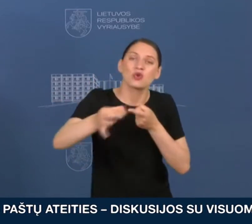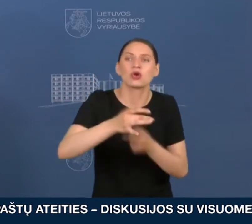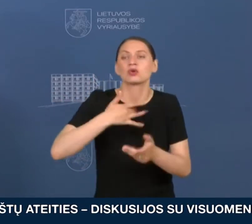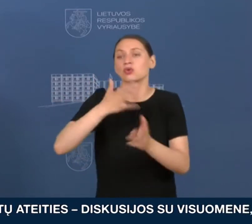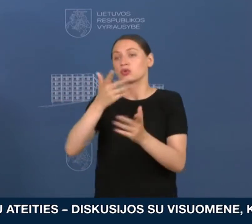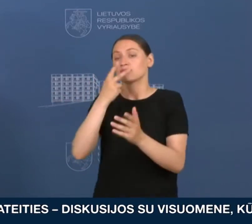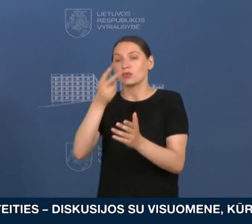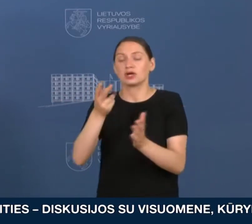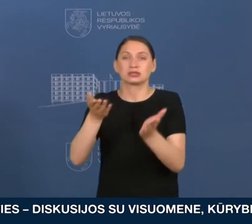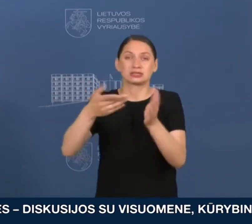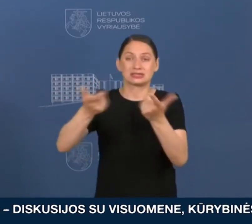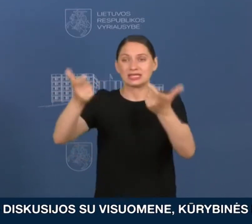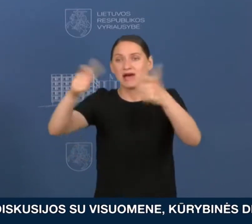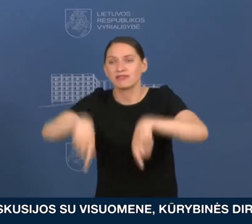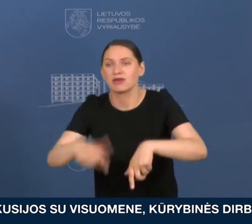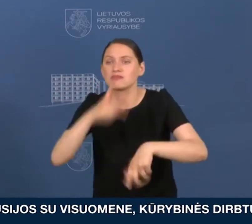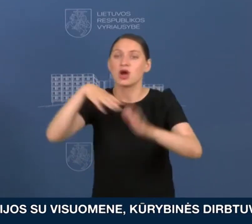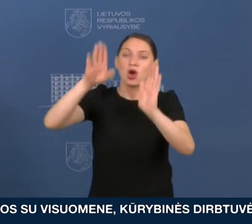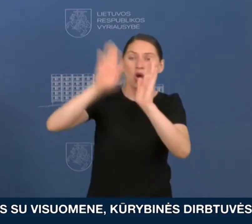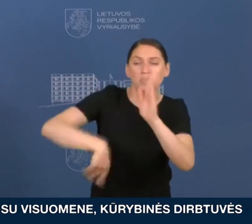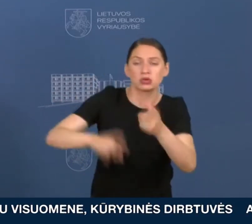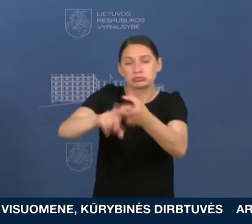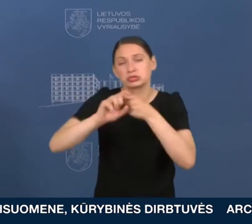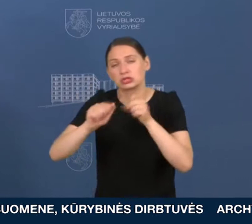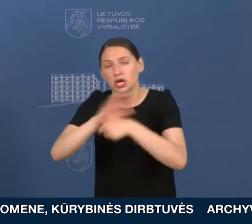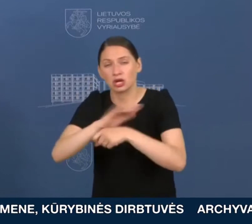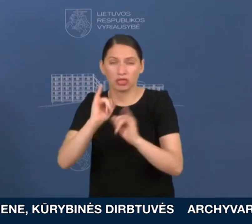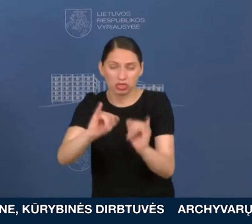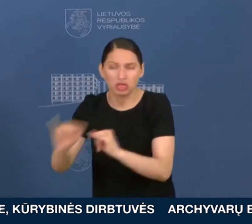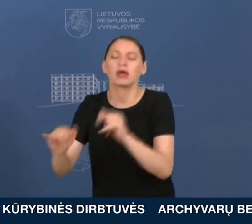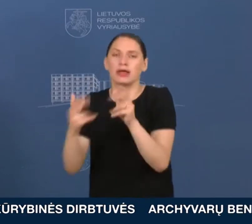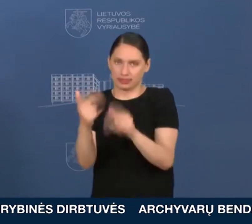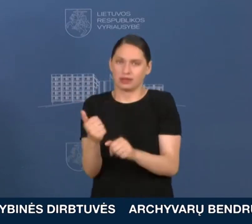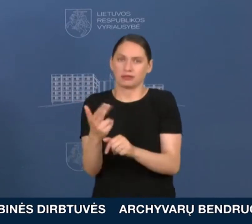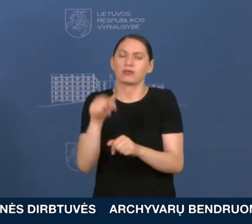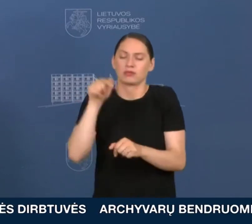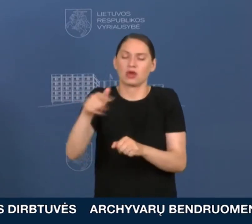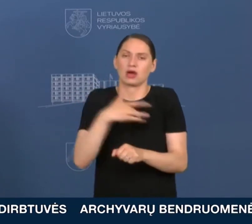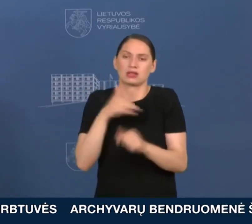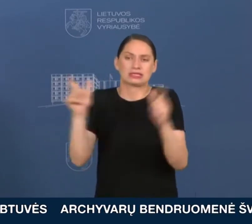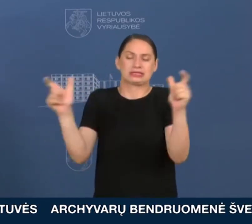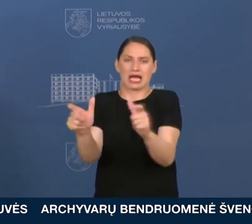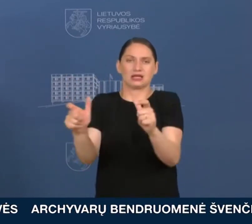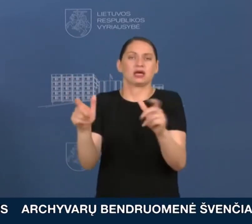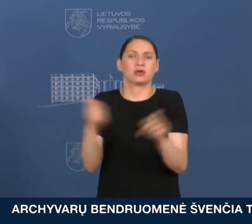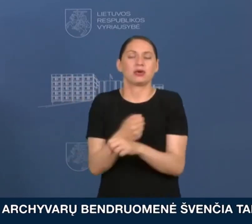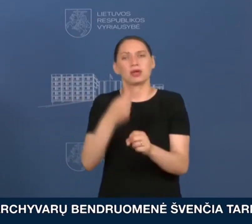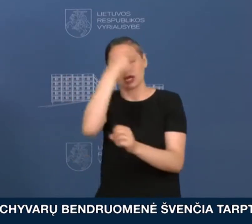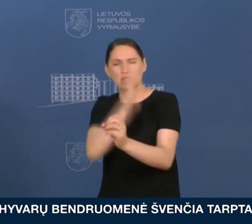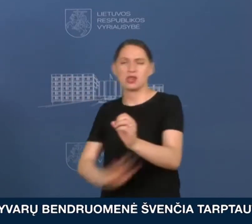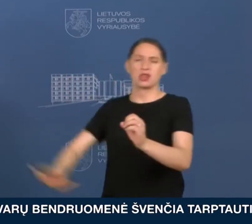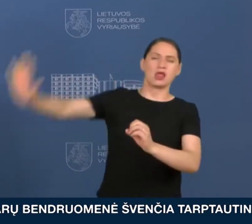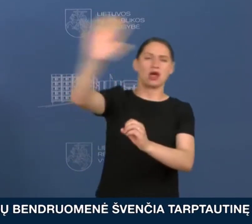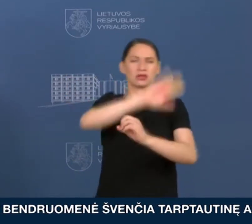tarkim, jeigu kažkurioje konkrečiai geografinėje vietoje susidarytų kažkokios nepalankios aplinkybės, bet iš anksto spėlioti, kad tai bus